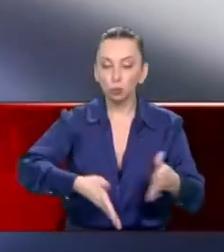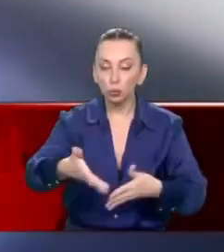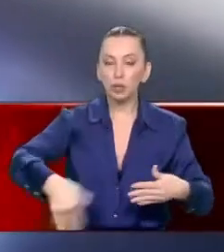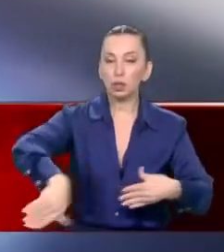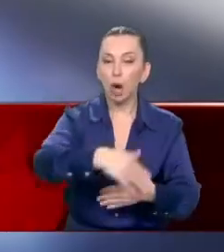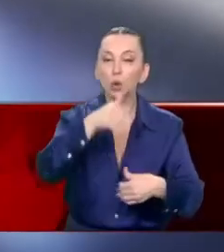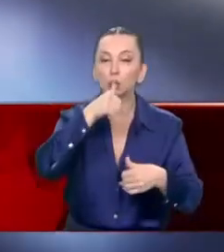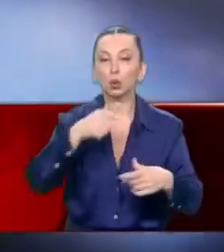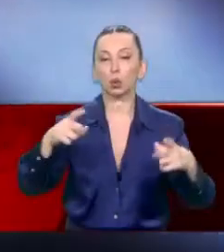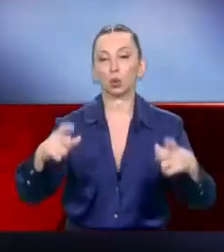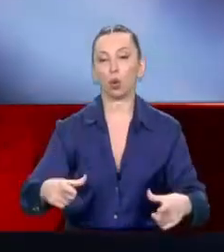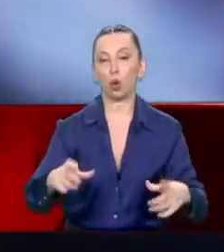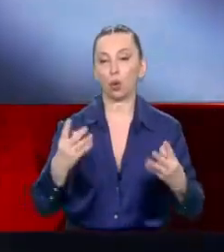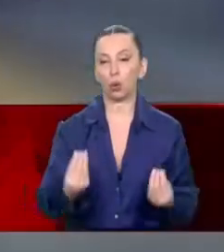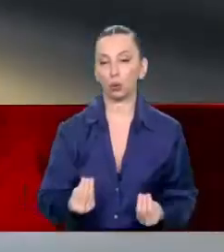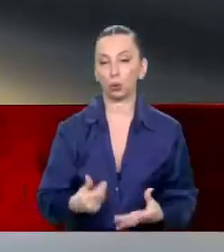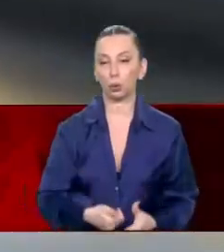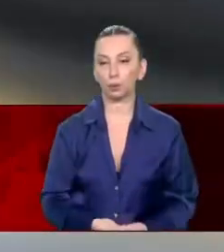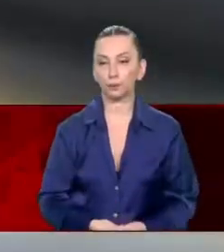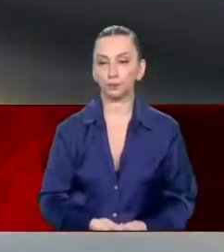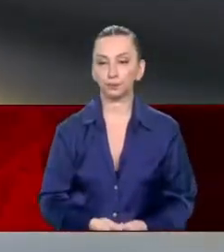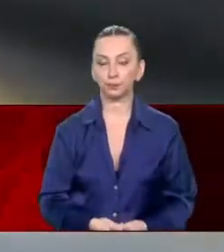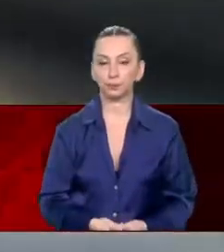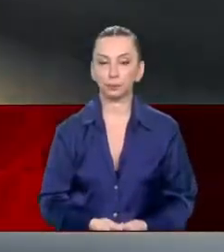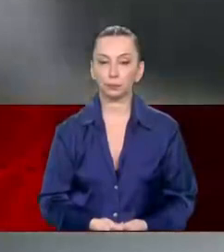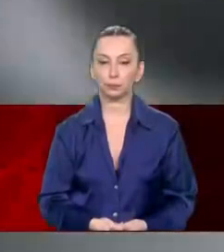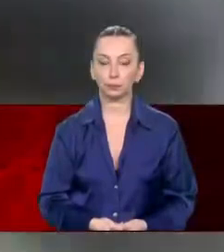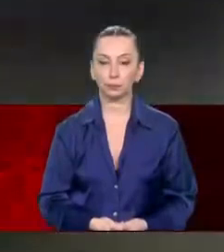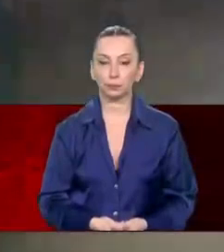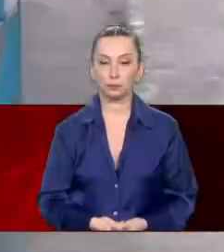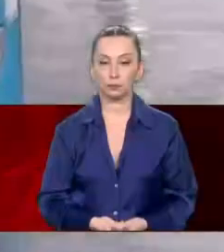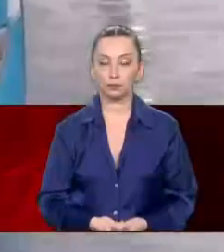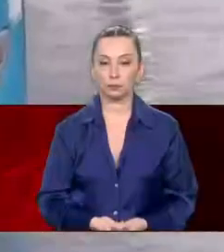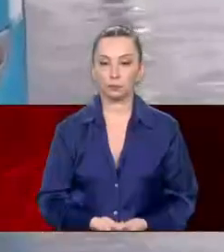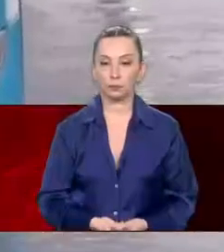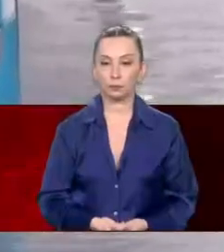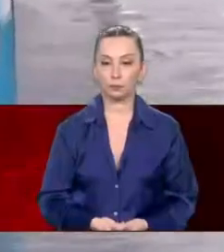gel seni de alayım abi, bu araba çıkmaz buradan. Aha. Gel böyle.